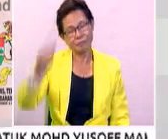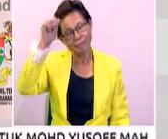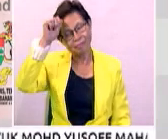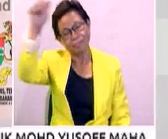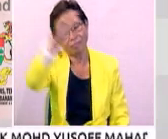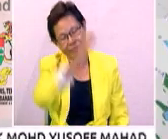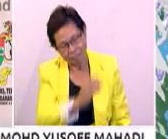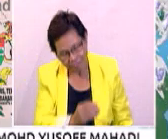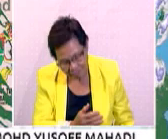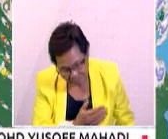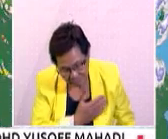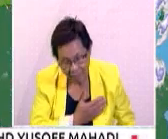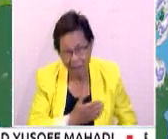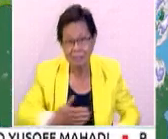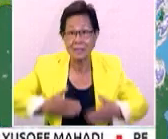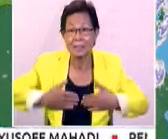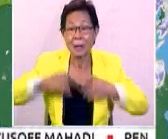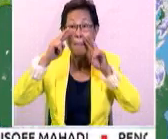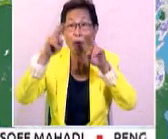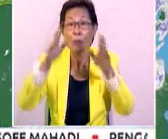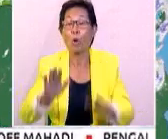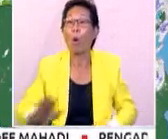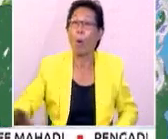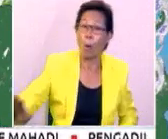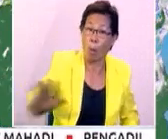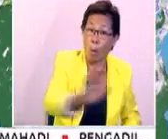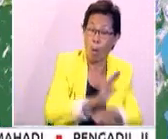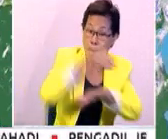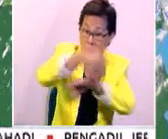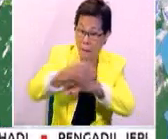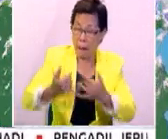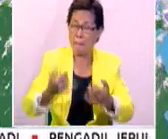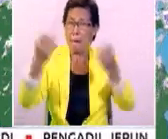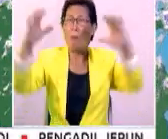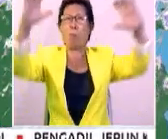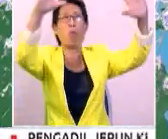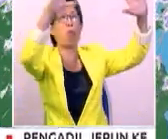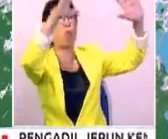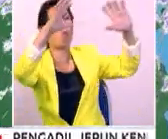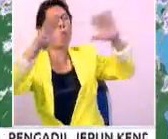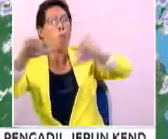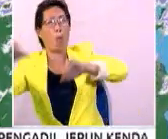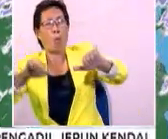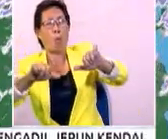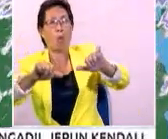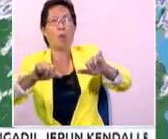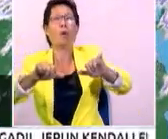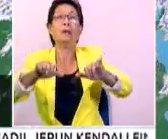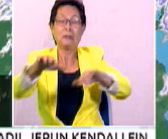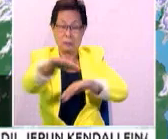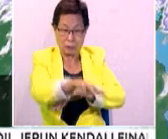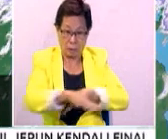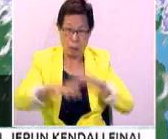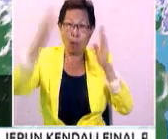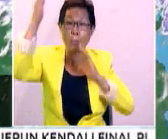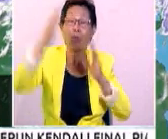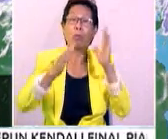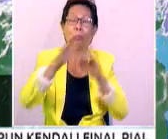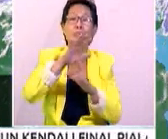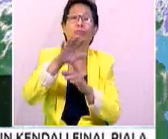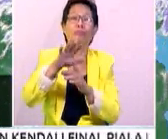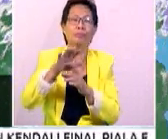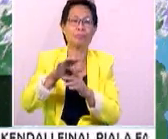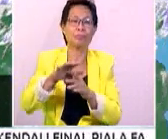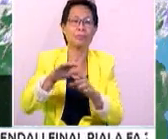Assalamualaikum dan salam sejahtera penonton sekalian. Pada malam ini, terdapat banyak kelompok-kelompok awan aktif yang dicerap di rantau negara kita, terutamanya